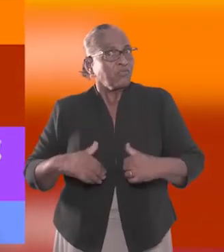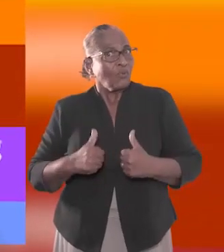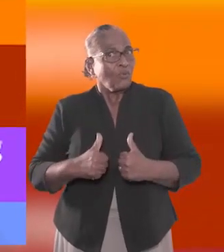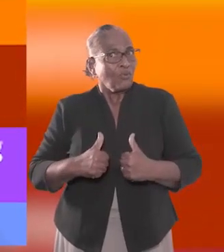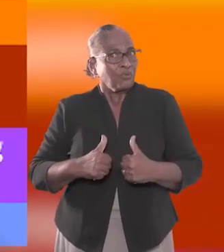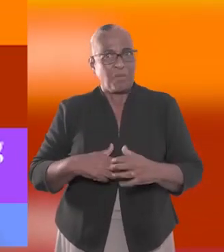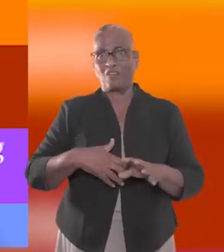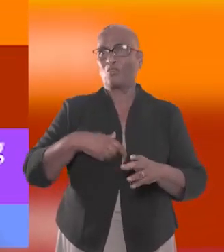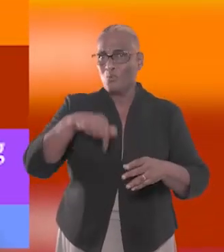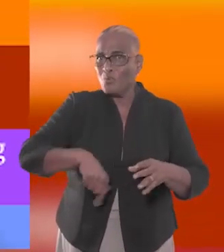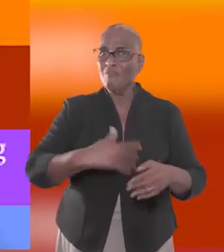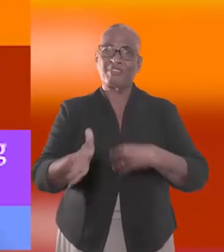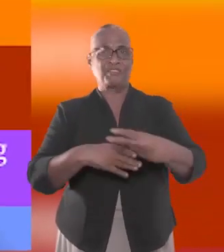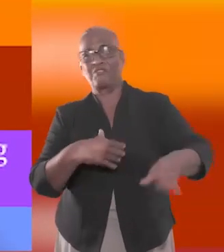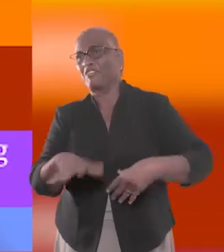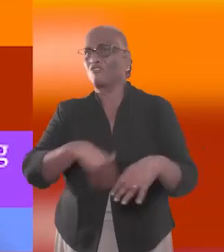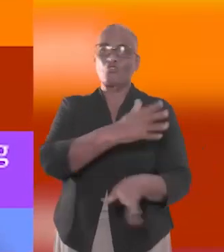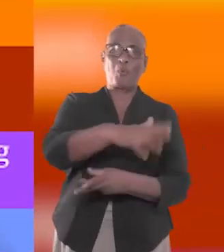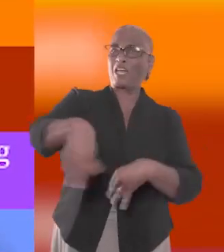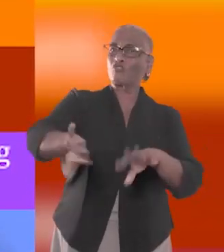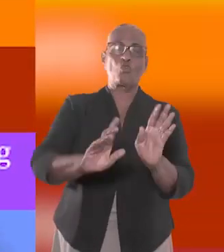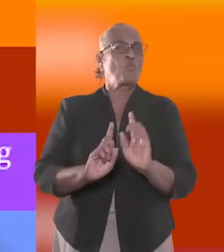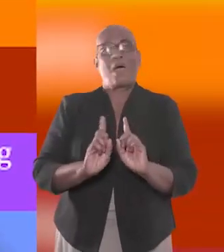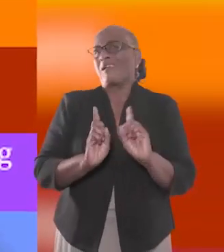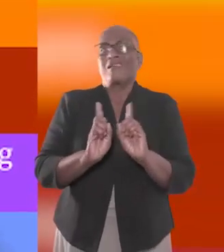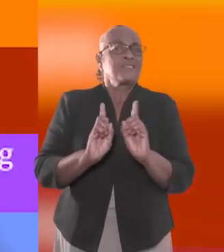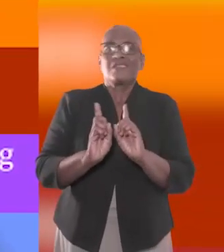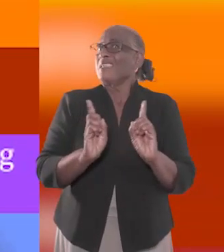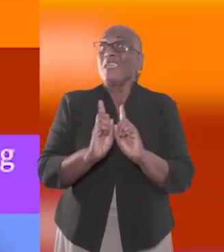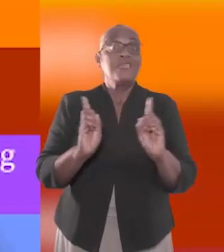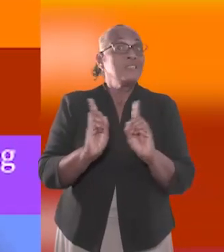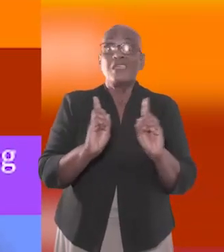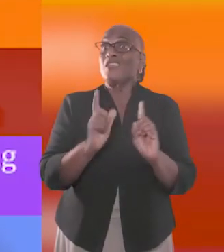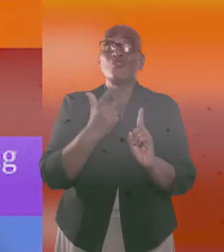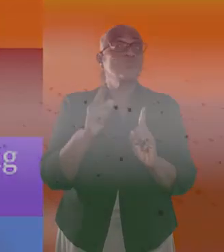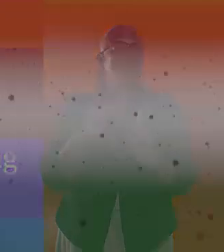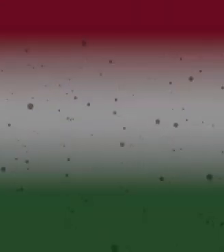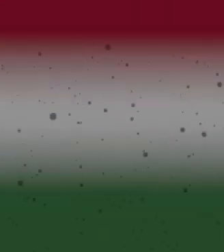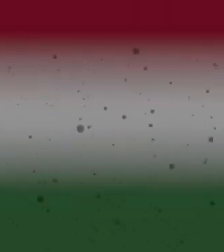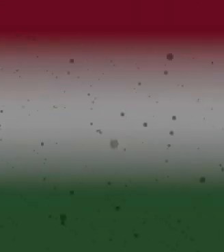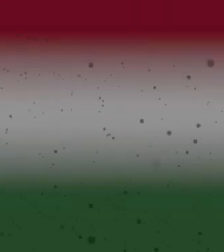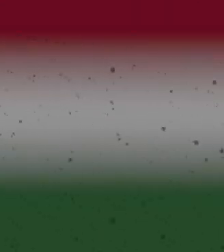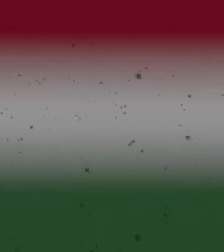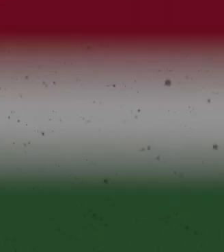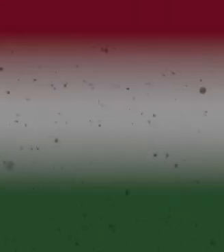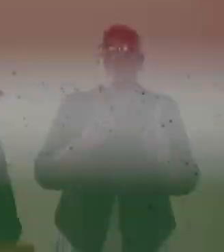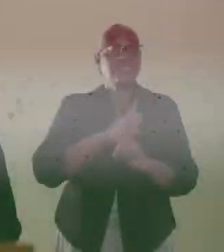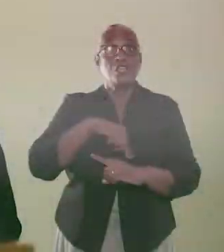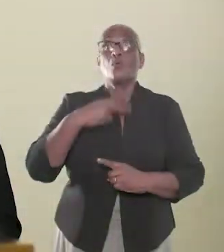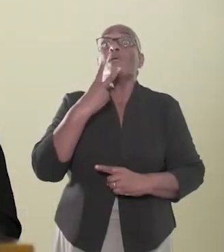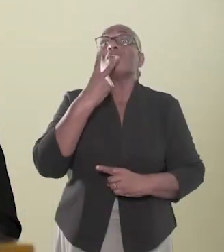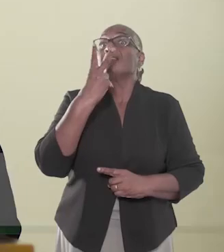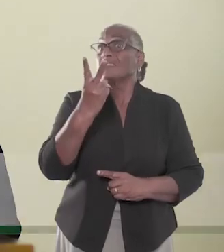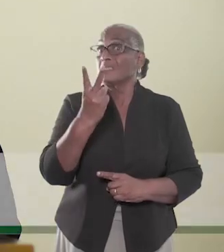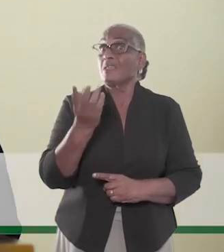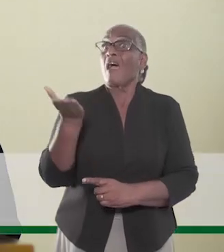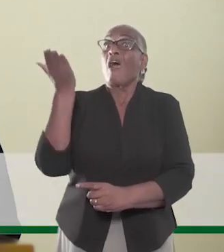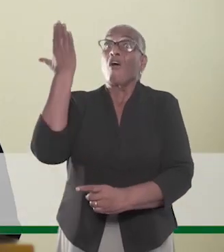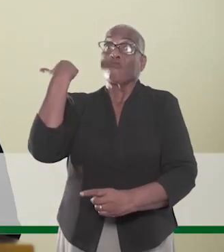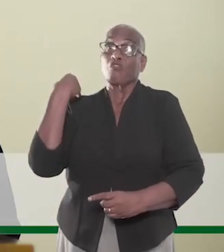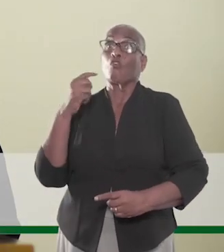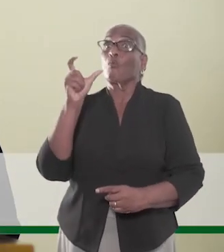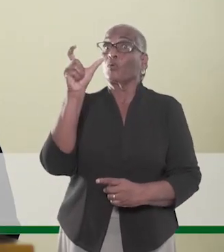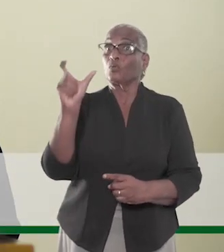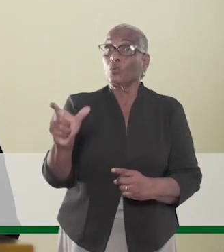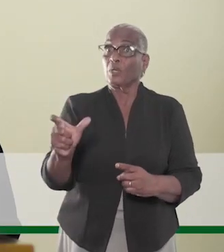echter niet overslaan tot nonchalance. Wij zijn er nog niet. Wij constateren de